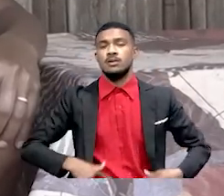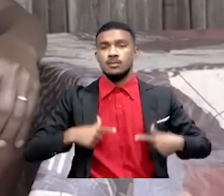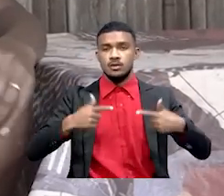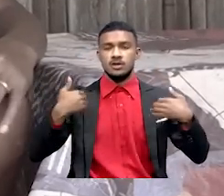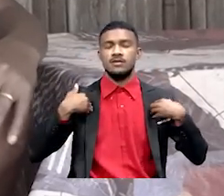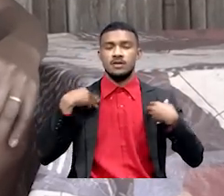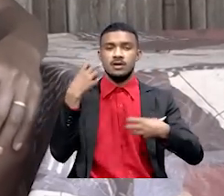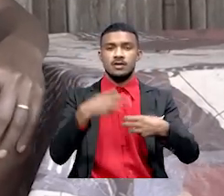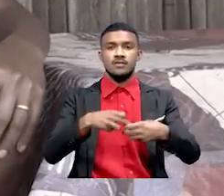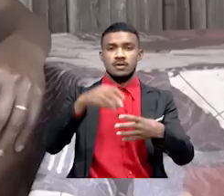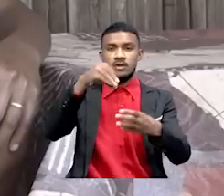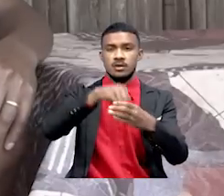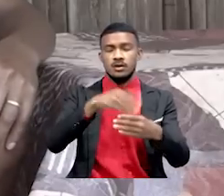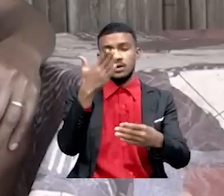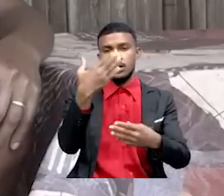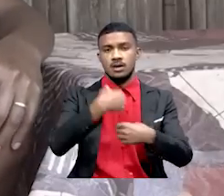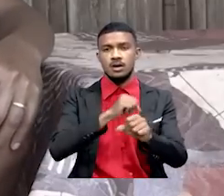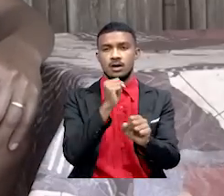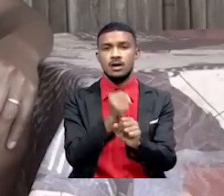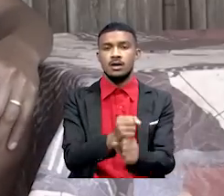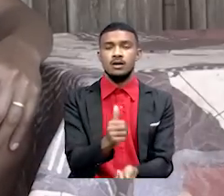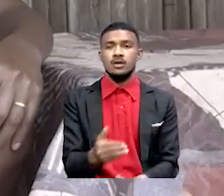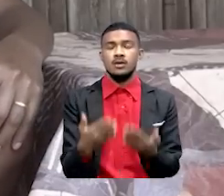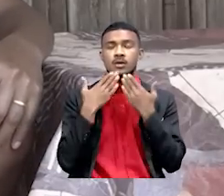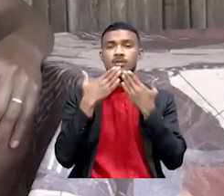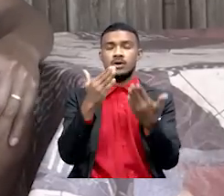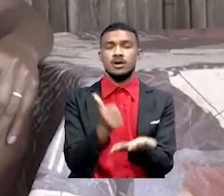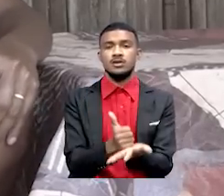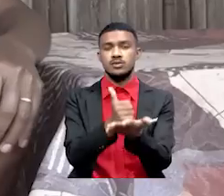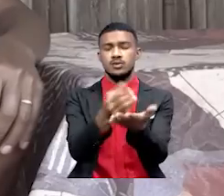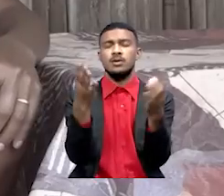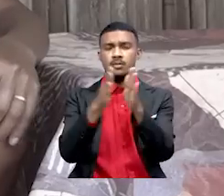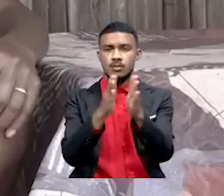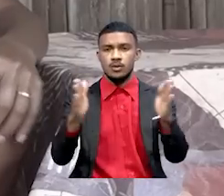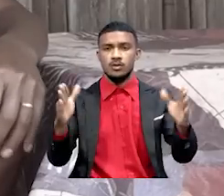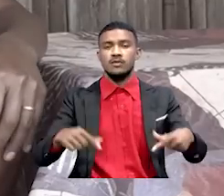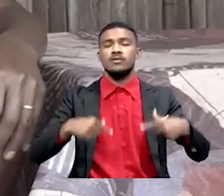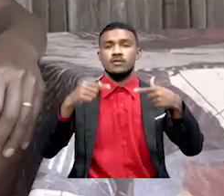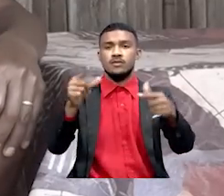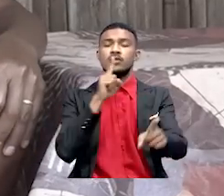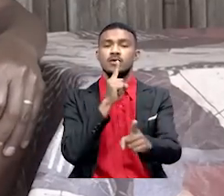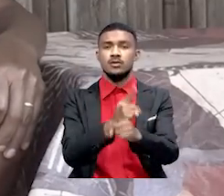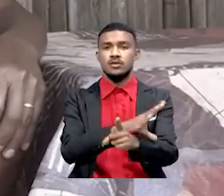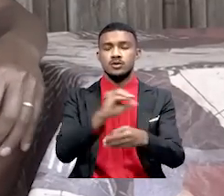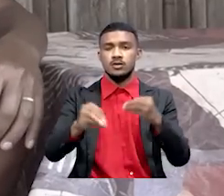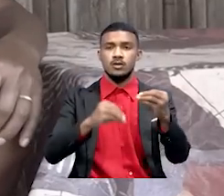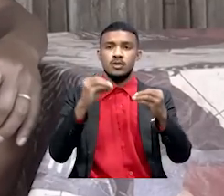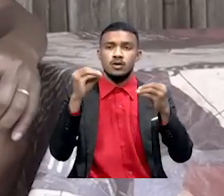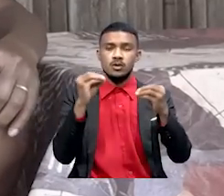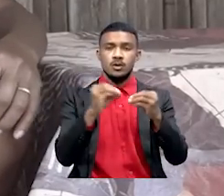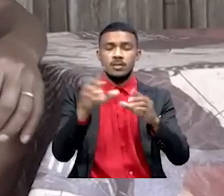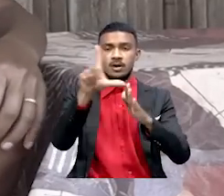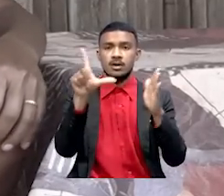susar larang. Ni halo ona sakrifisi da bot liu no fo testamunya lolos kon ba ukum fuan domi.